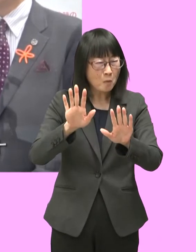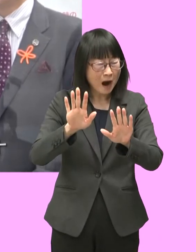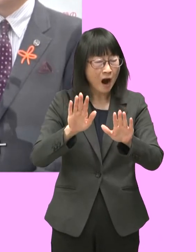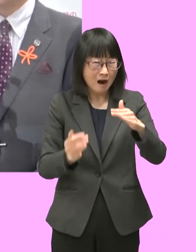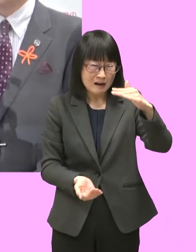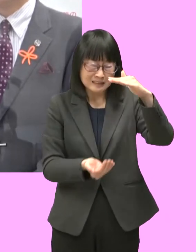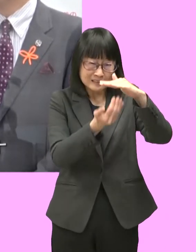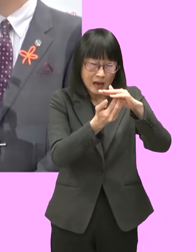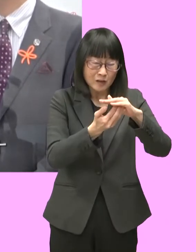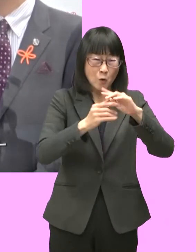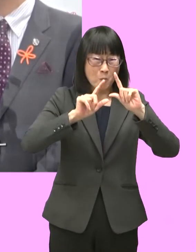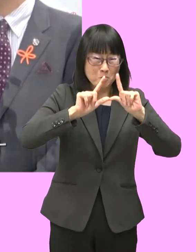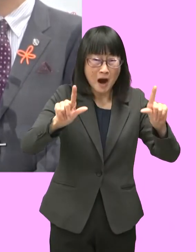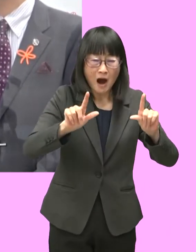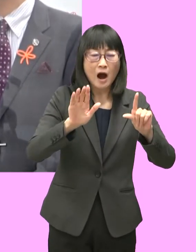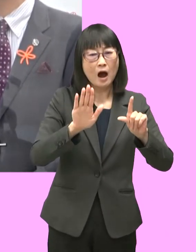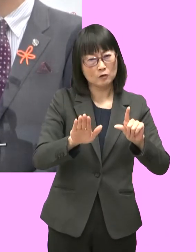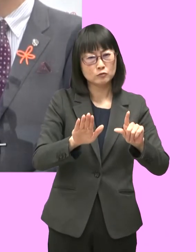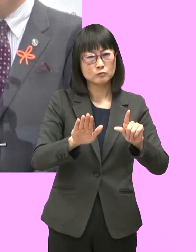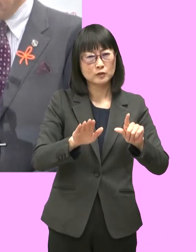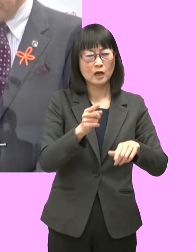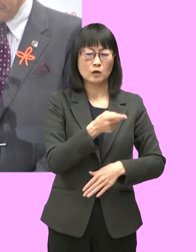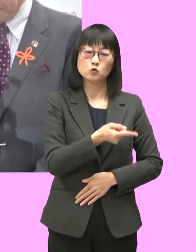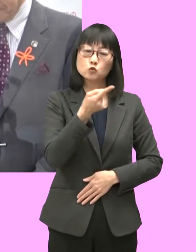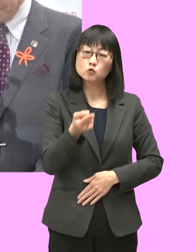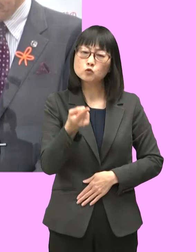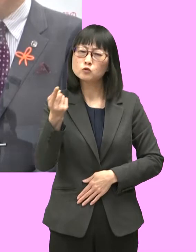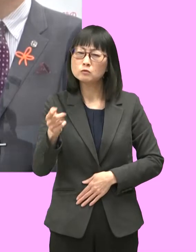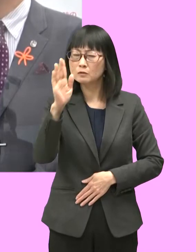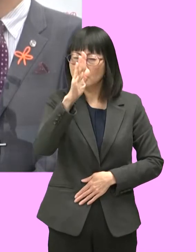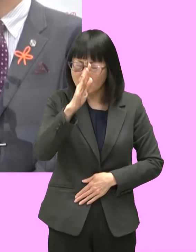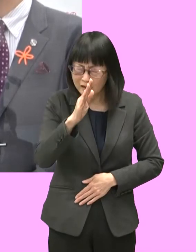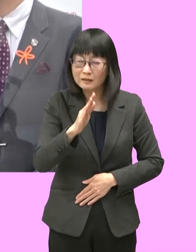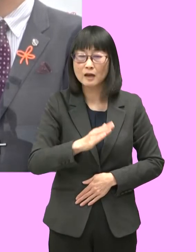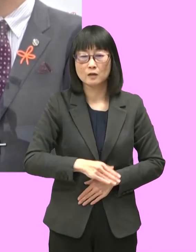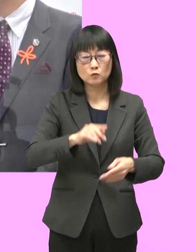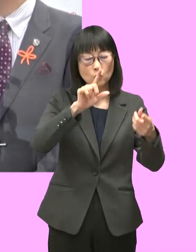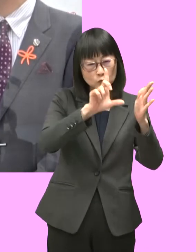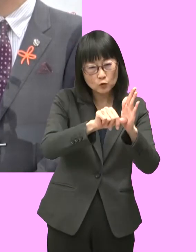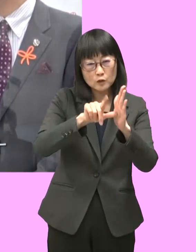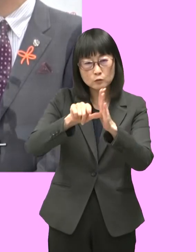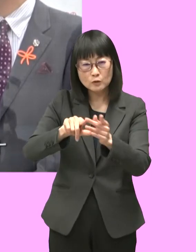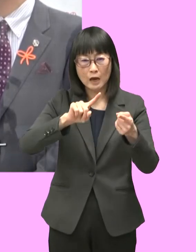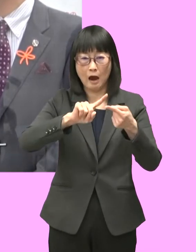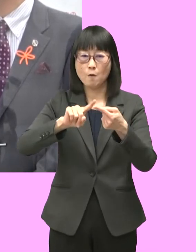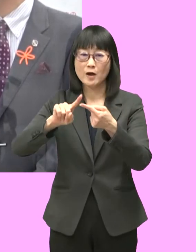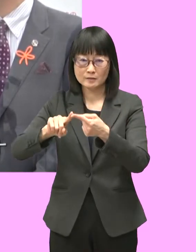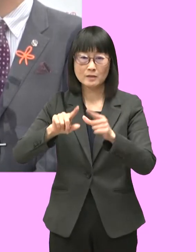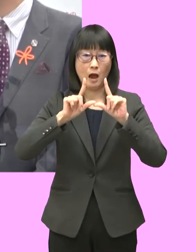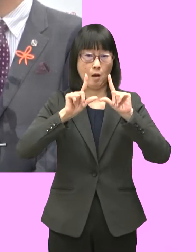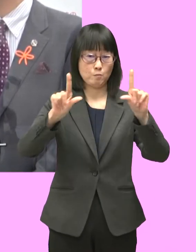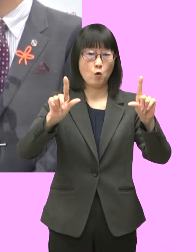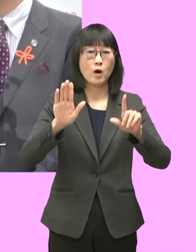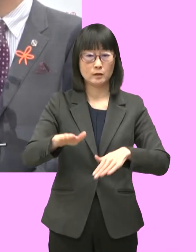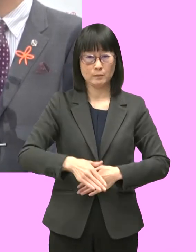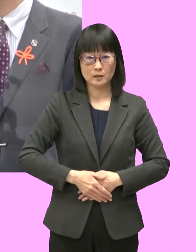ません。警戒レベルに注意し、避難のタイミングを確認しましょう。